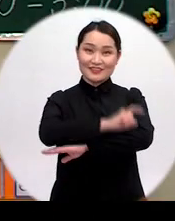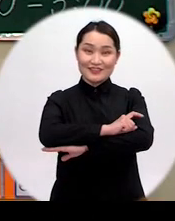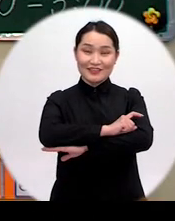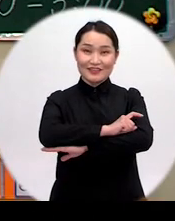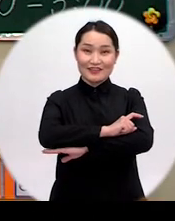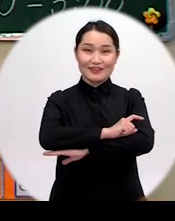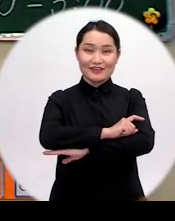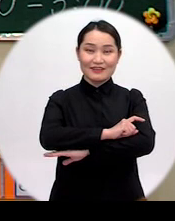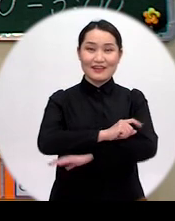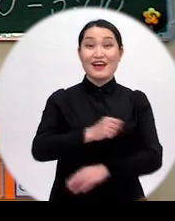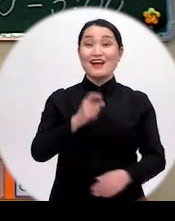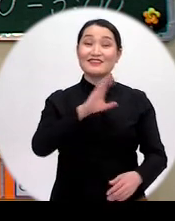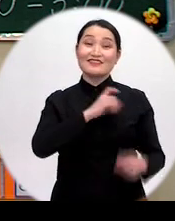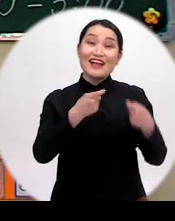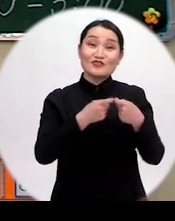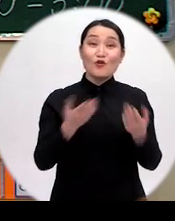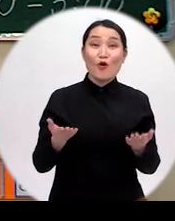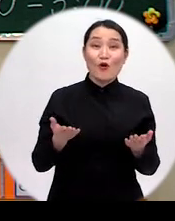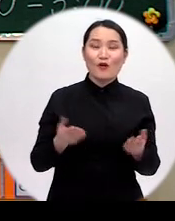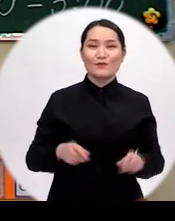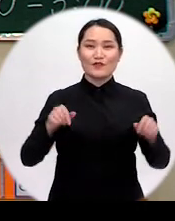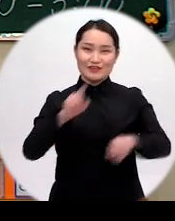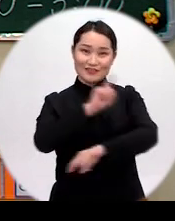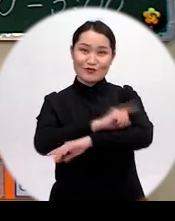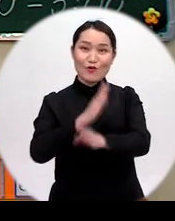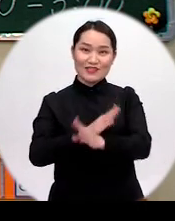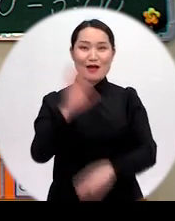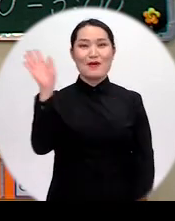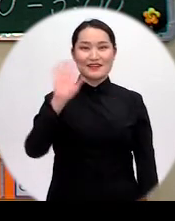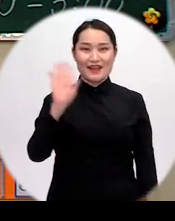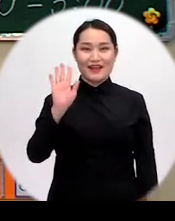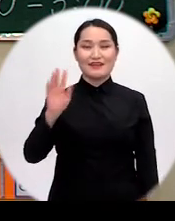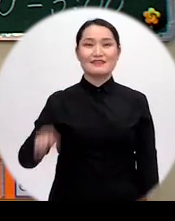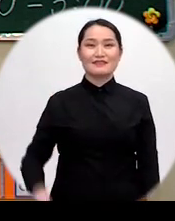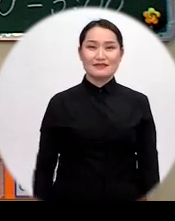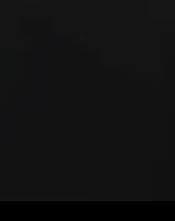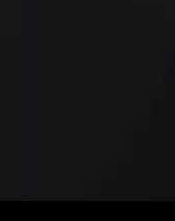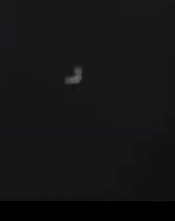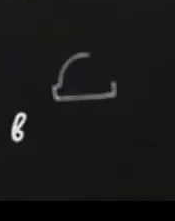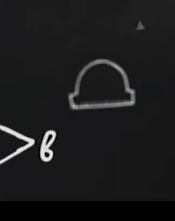Тийм ээ хүүхдүүдээ, өнөөдрийн хичээл таалагдсан гэж бодож байна. Өнөөдрийнхөө хичээлийг өндөрлж байна. Баяртай.